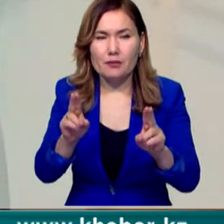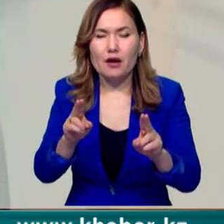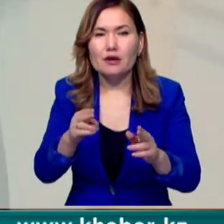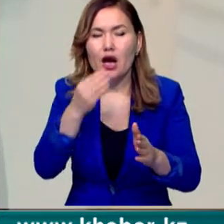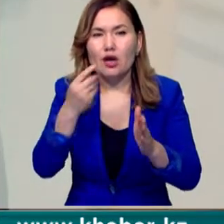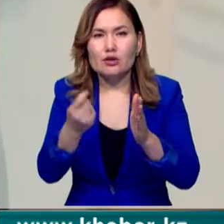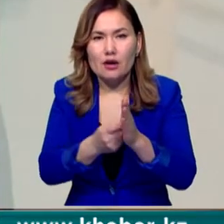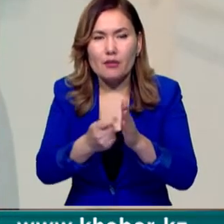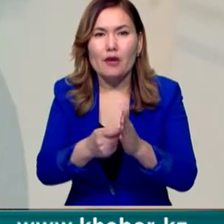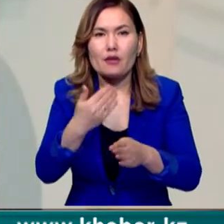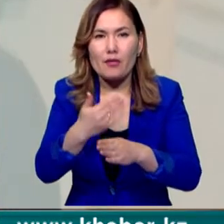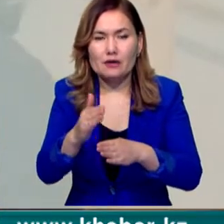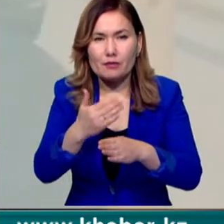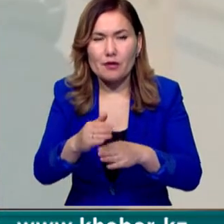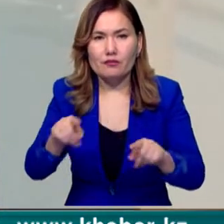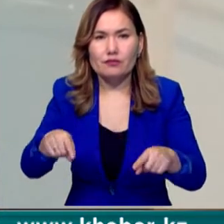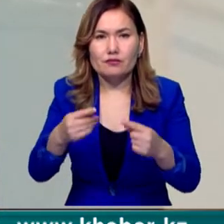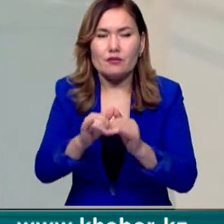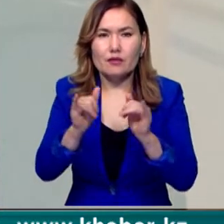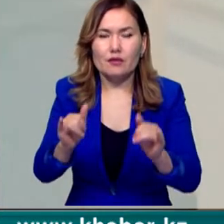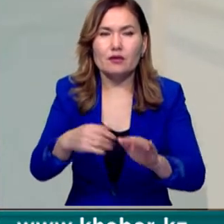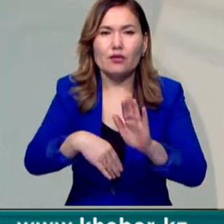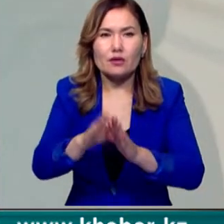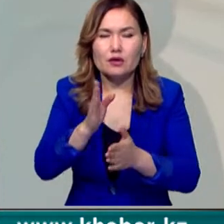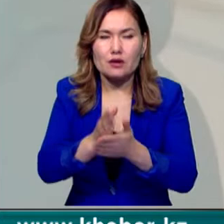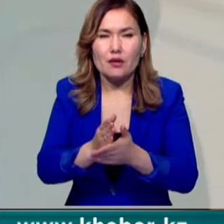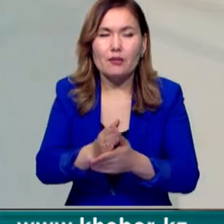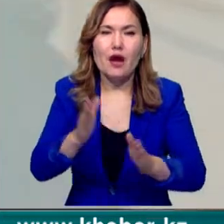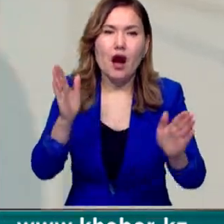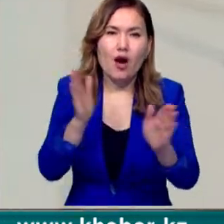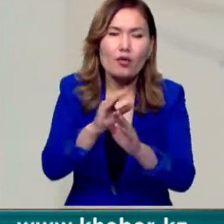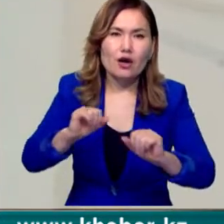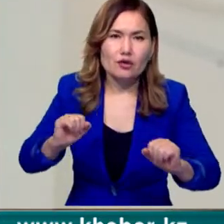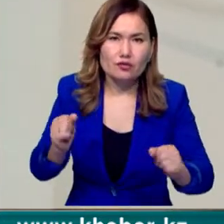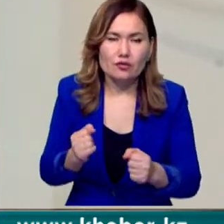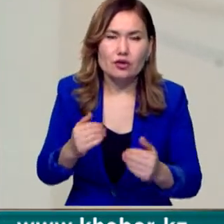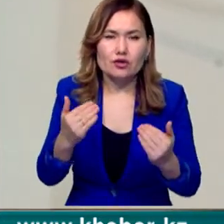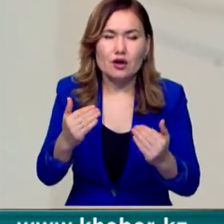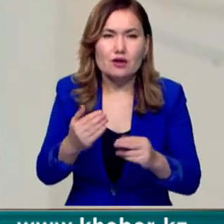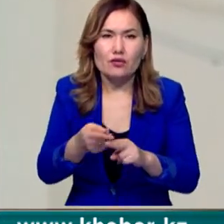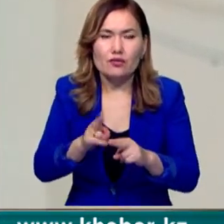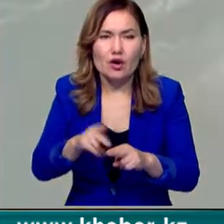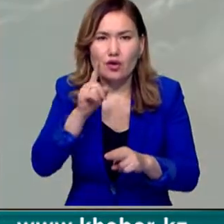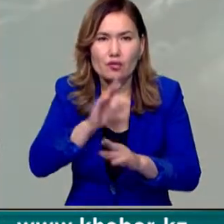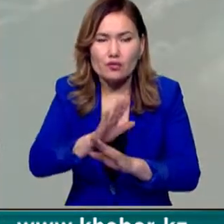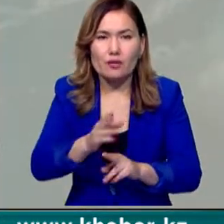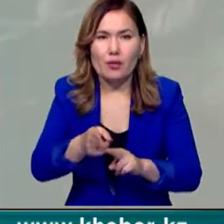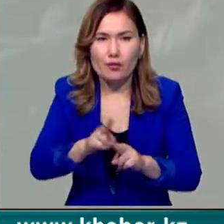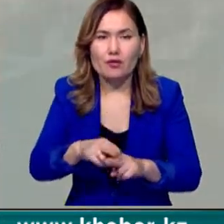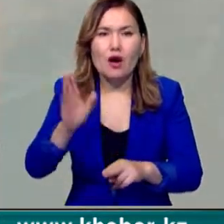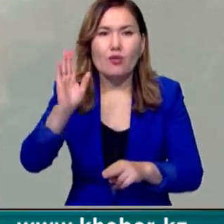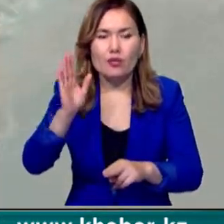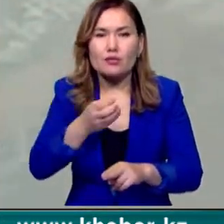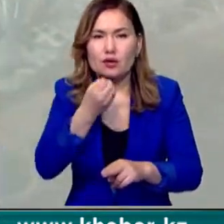беріп, енді-енді үйреніп отыр, енді-енді көбейіп келатыр. Ауа райында суық болып, қолайсыздау болып отыр бұларға. Шағын